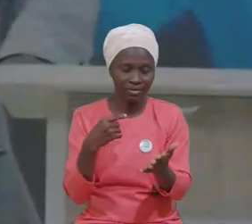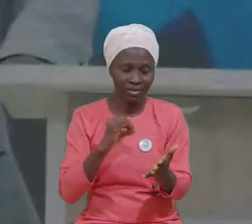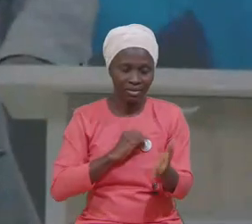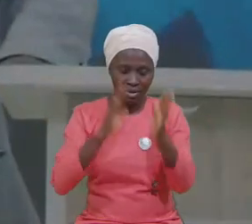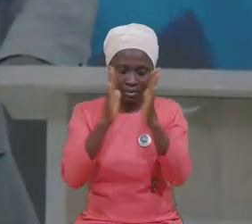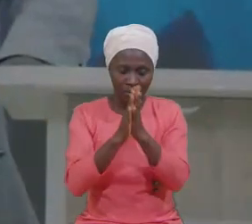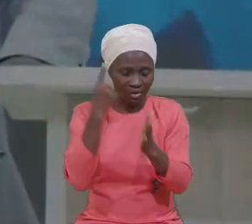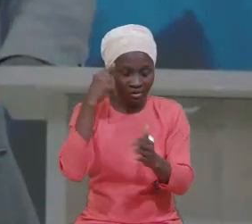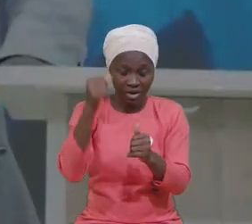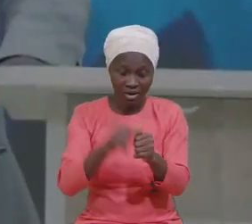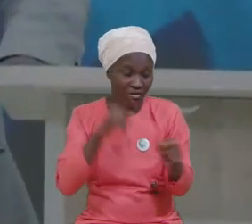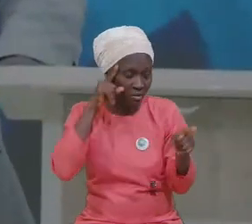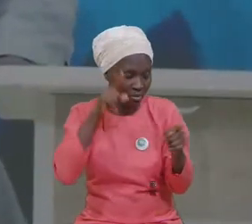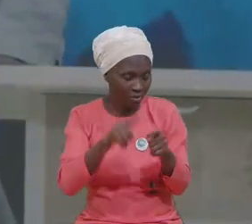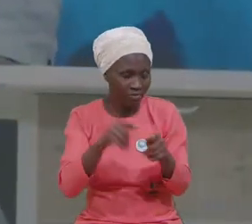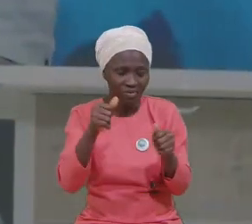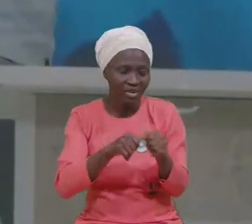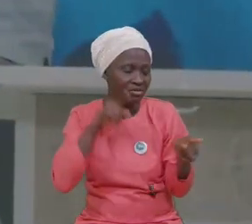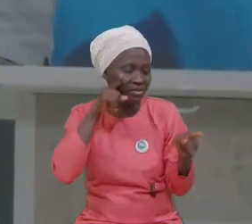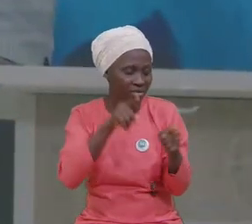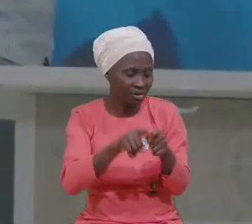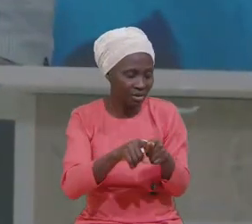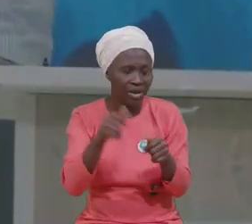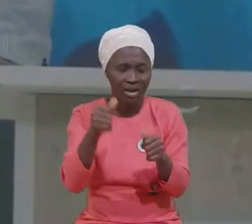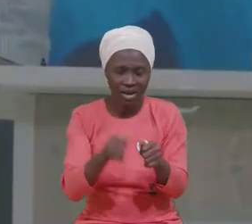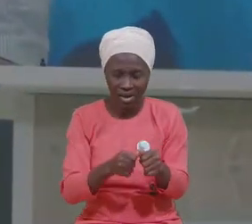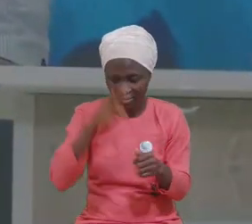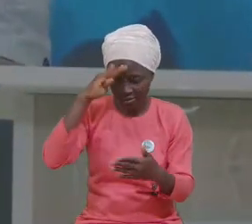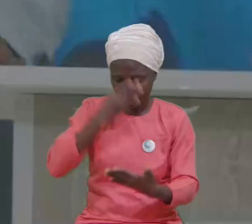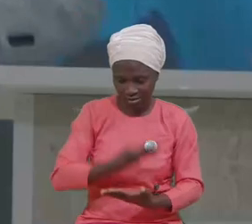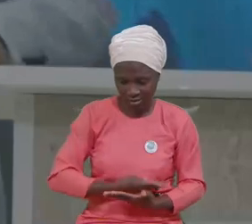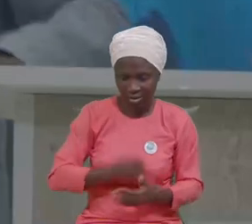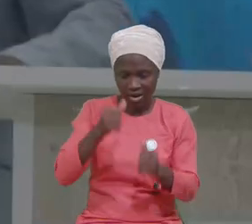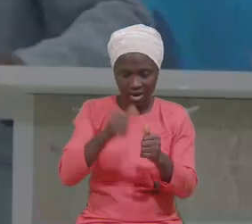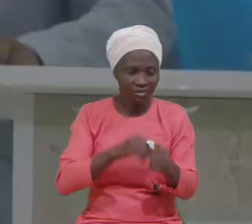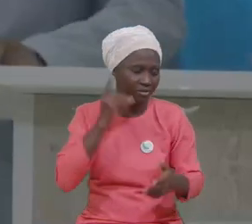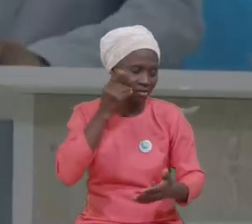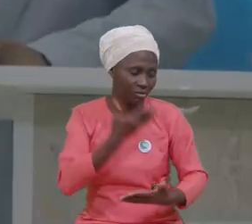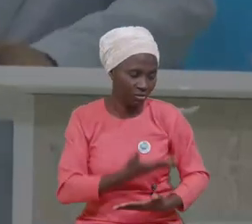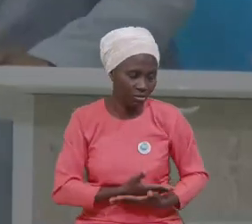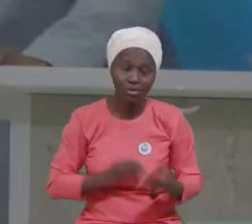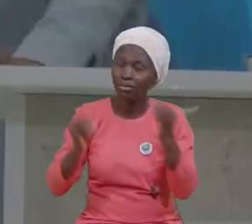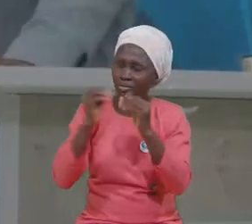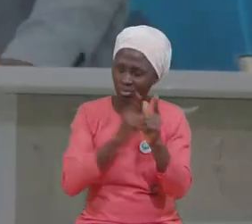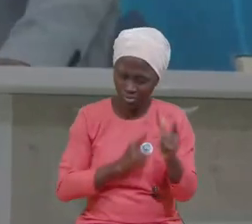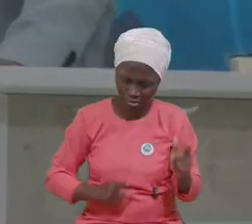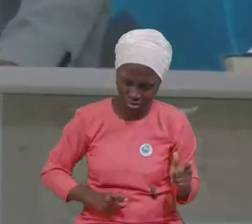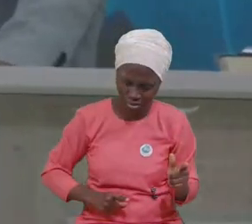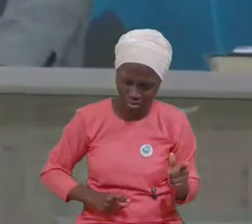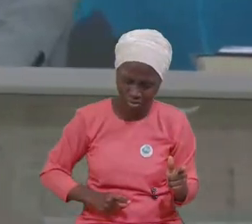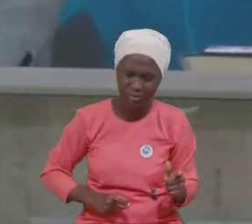prie pour chaque frère, chaque sœur, chaque fils, chaque fille.